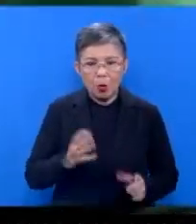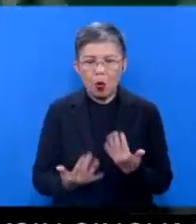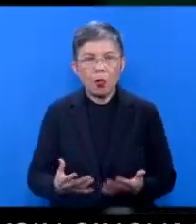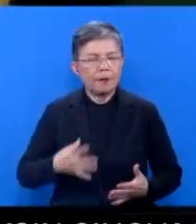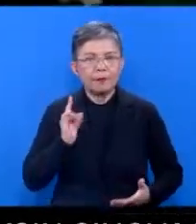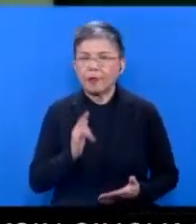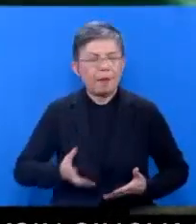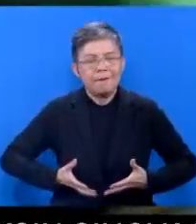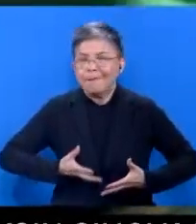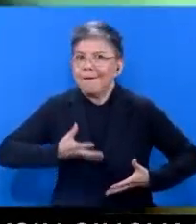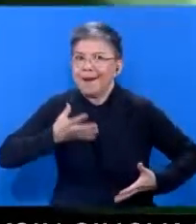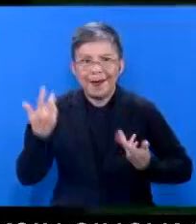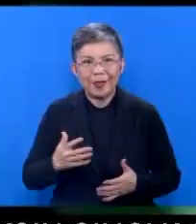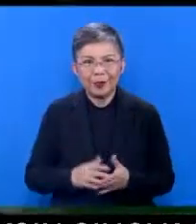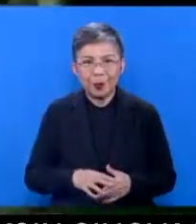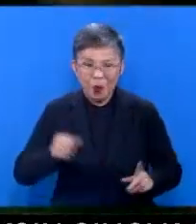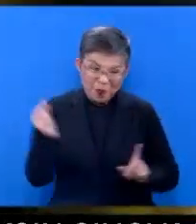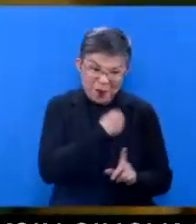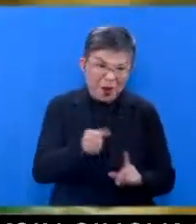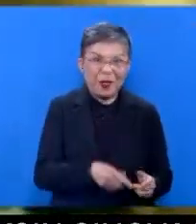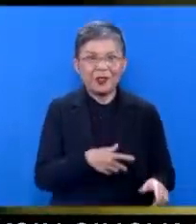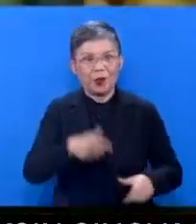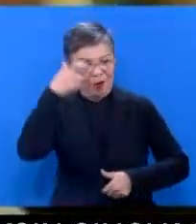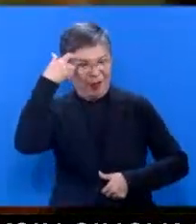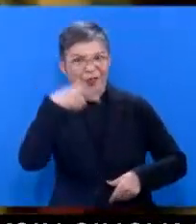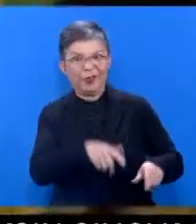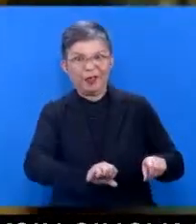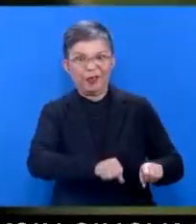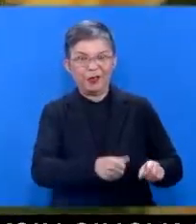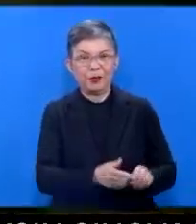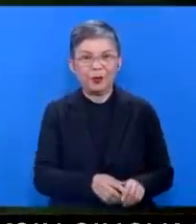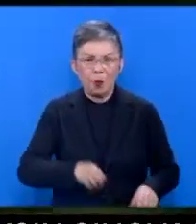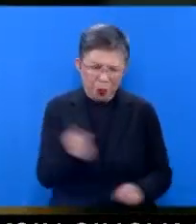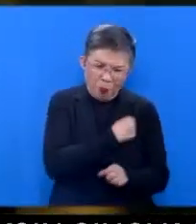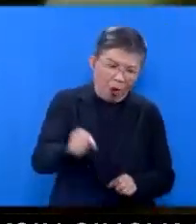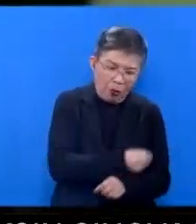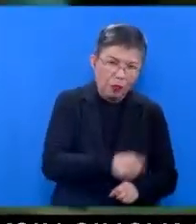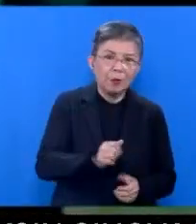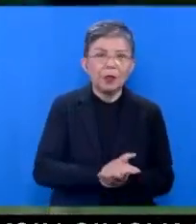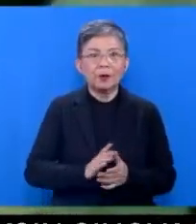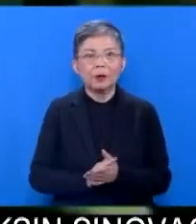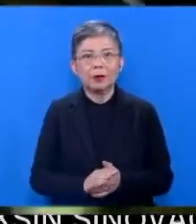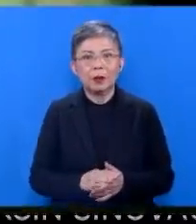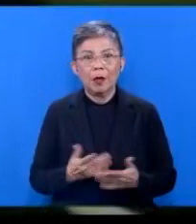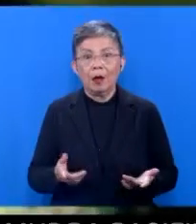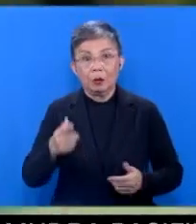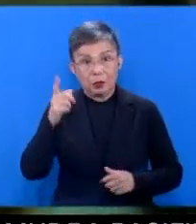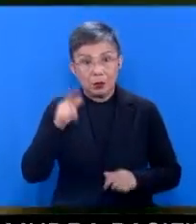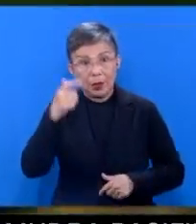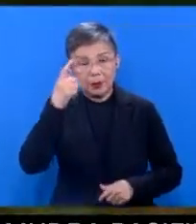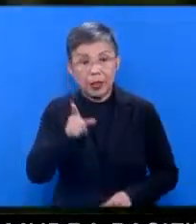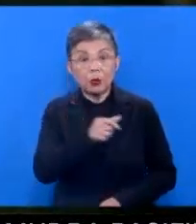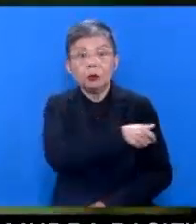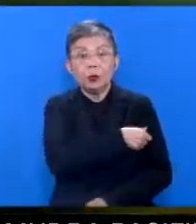tak terbendung. Warga terus menyerang dan memukuli warga Medan Helvetia ini bertubi-tubi. Bukan saja tersangka, seorang